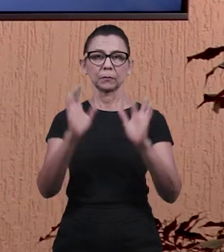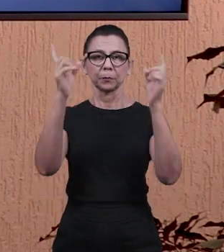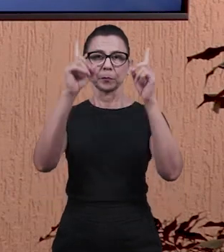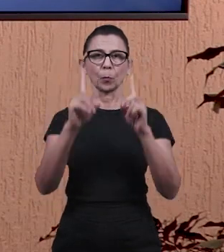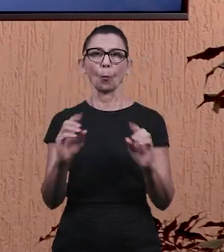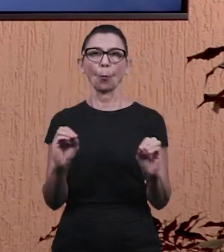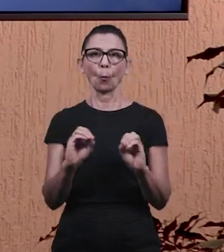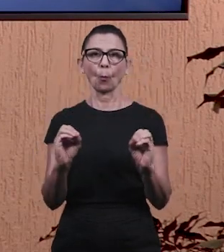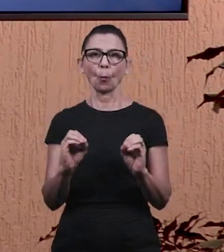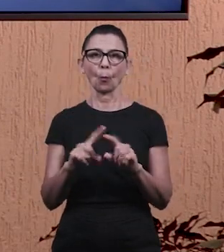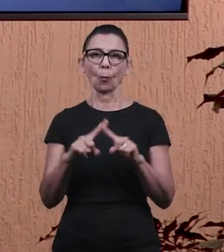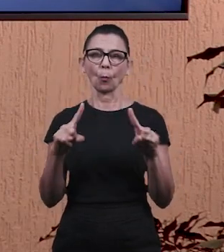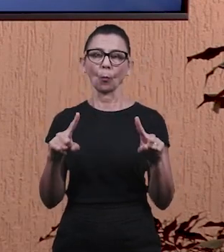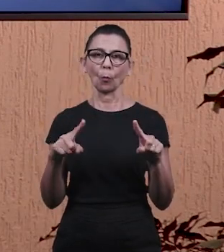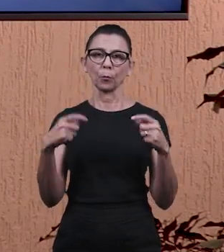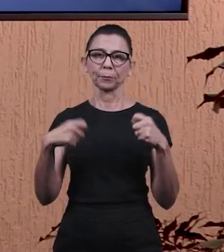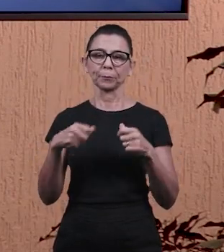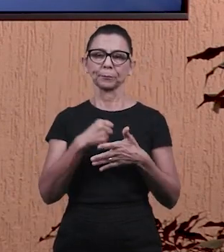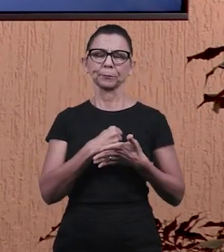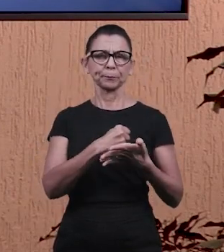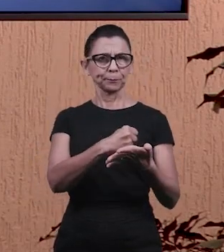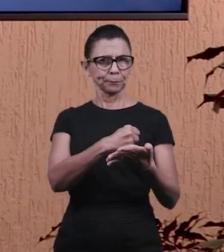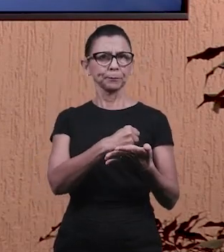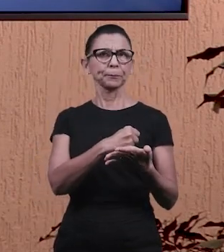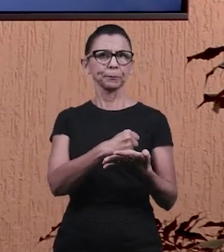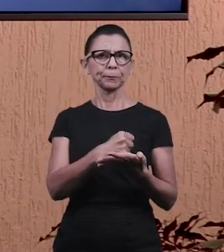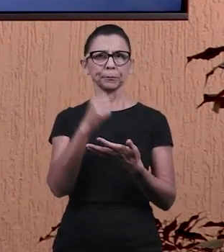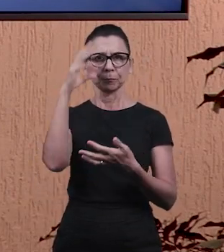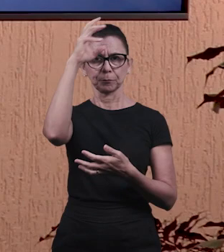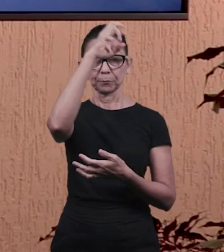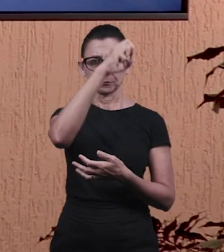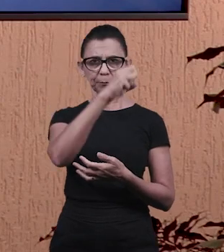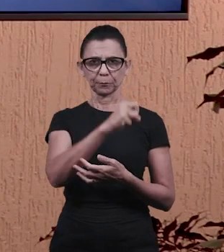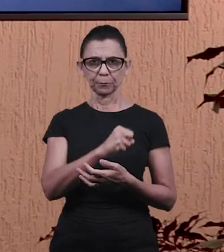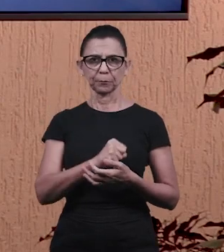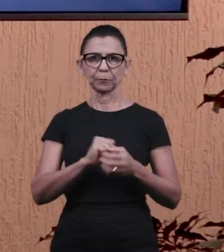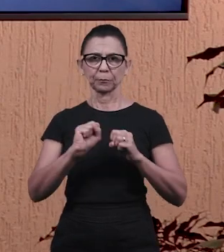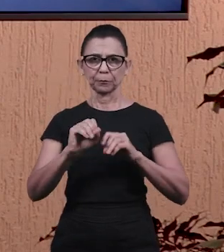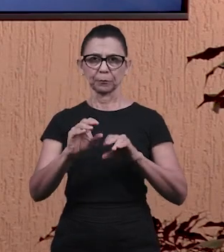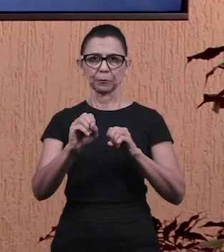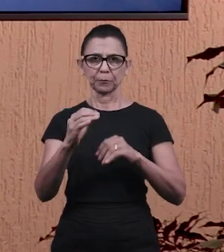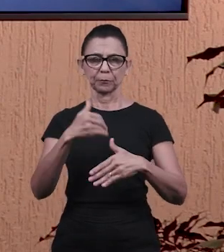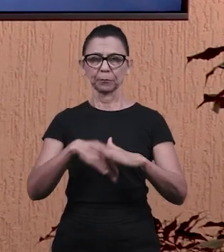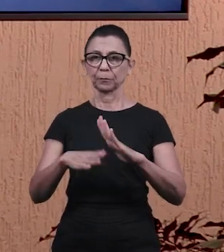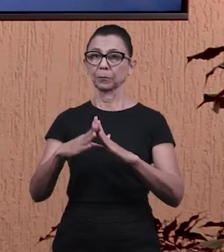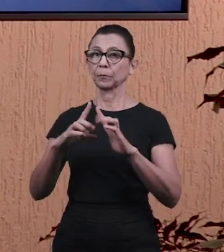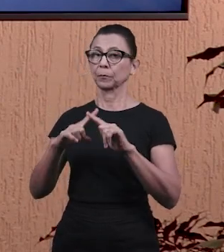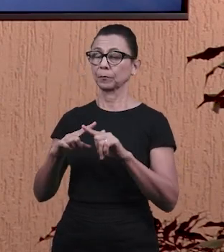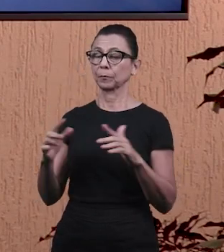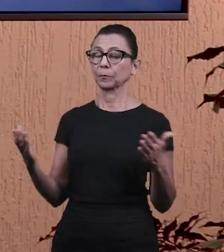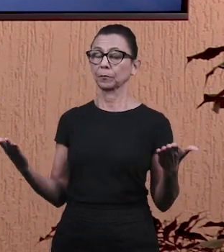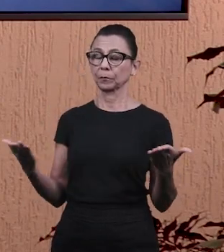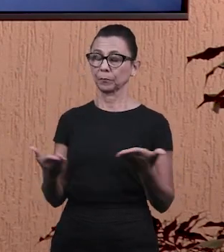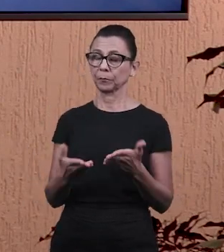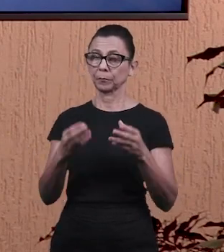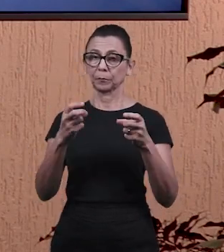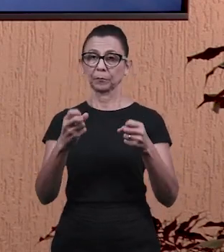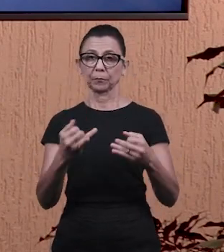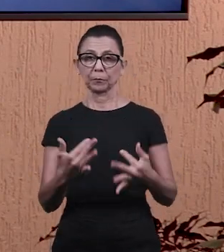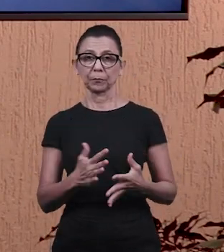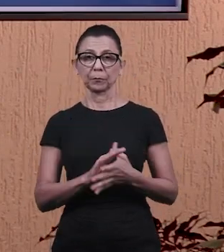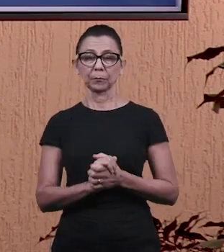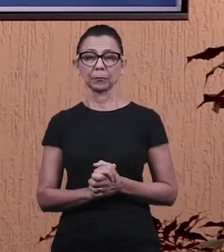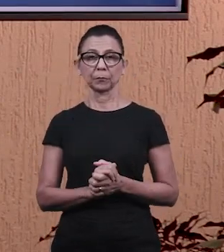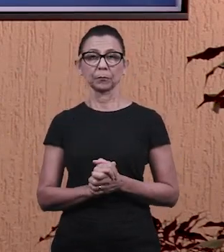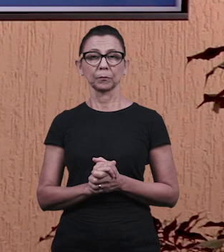с различными расстройствами. И сегодня мы поговорим на тему слуховое